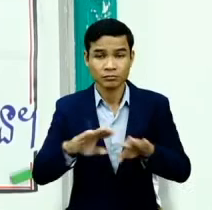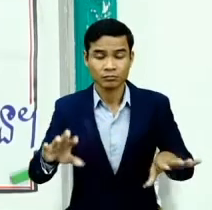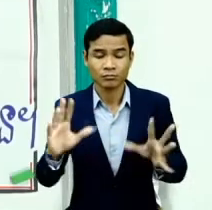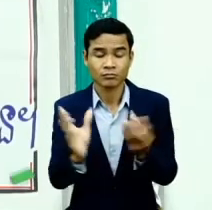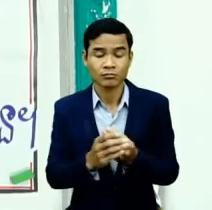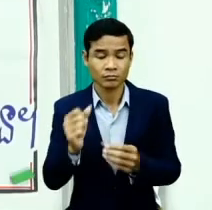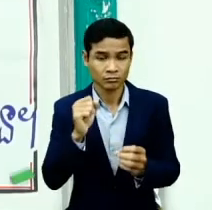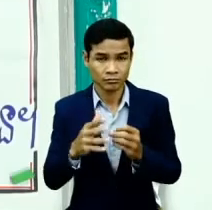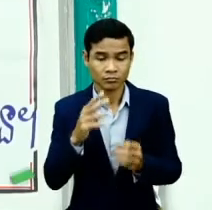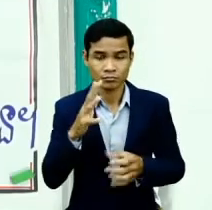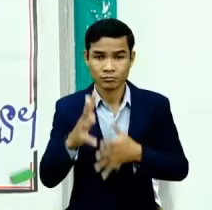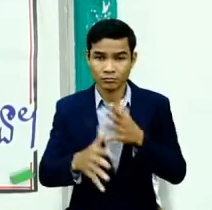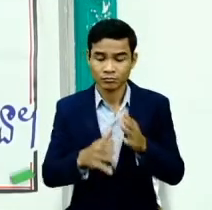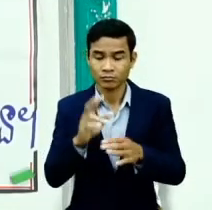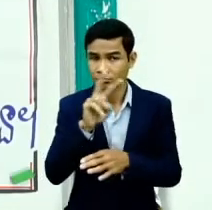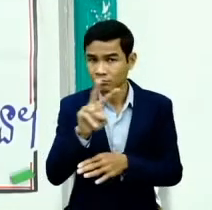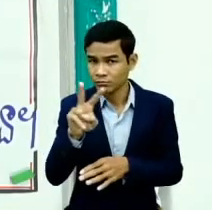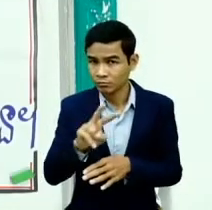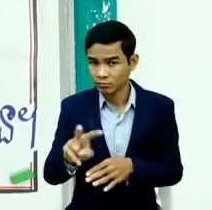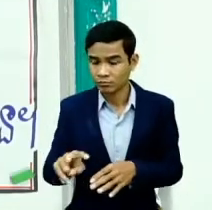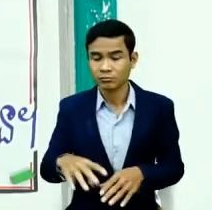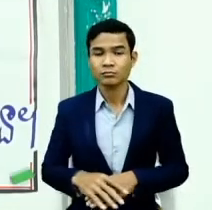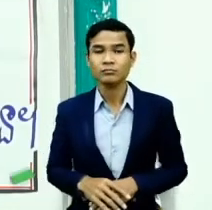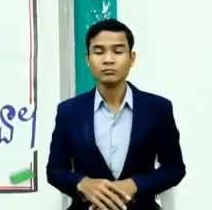chập đám an á